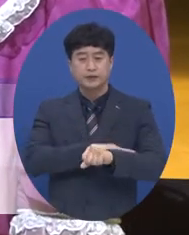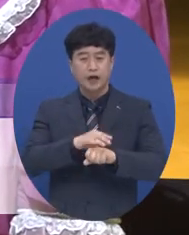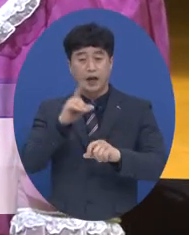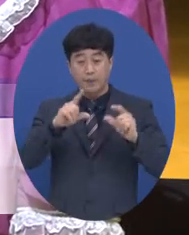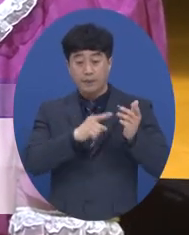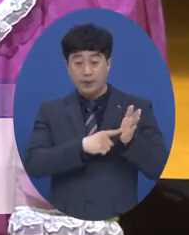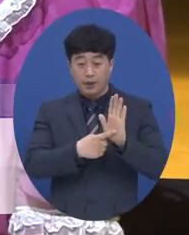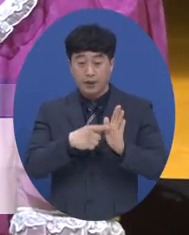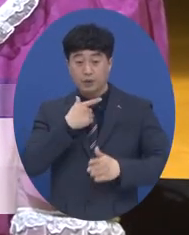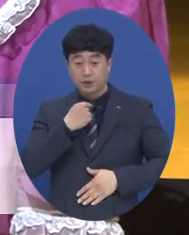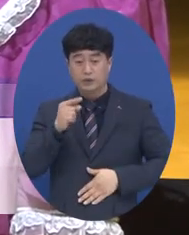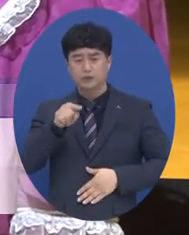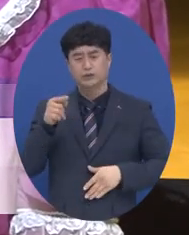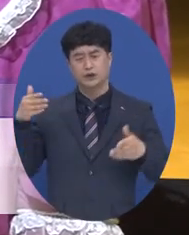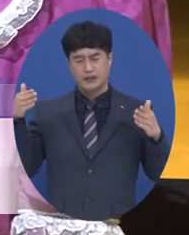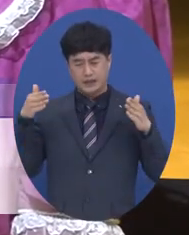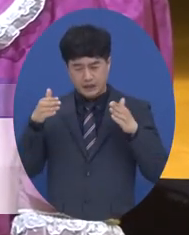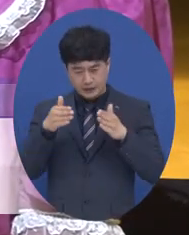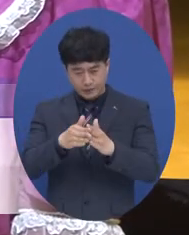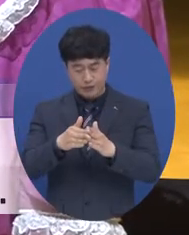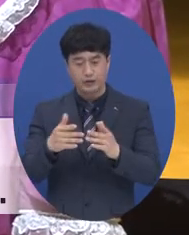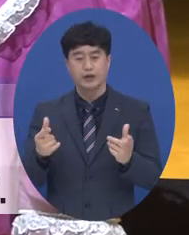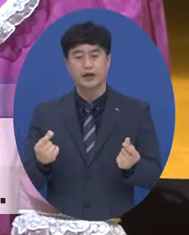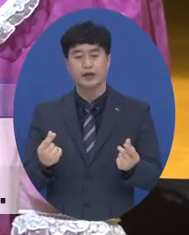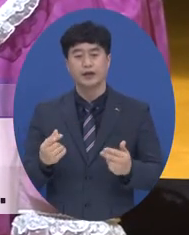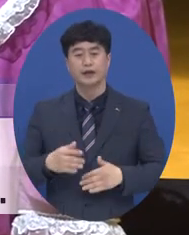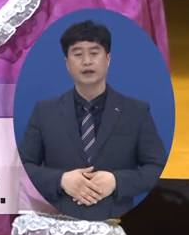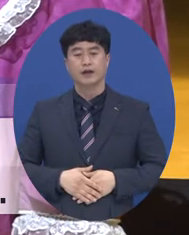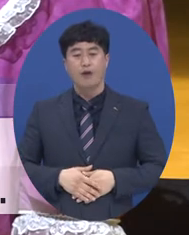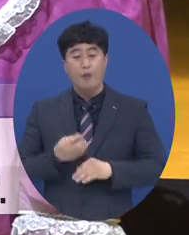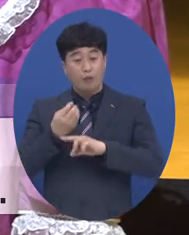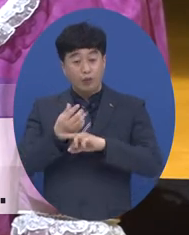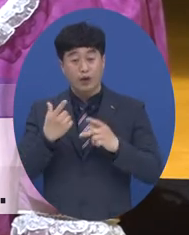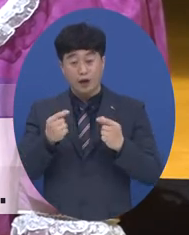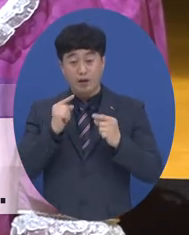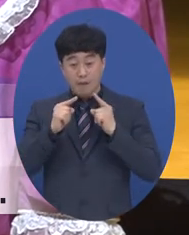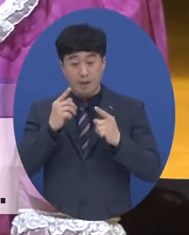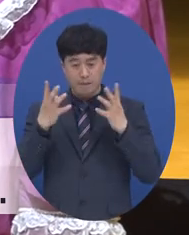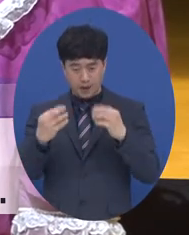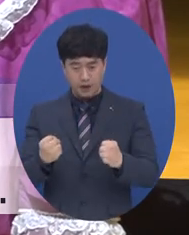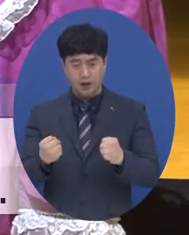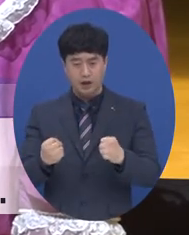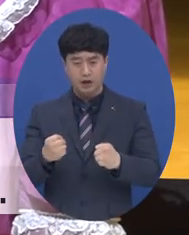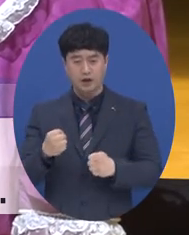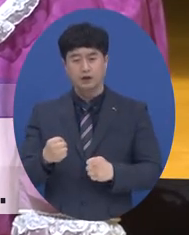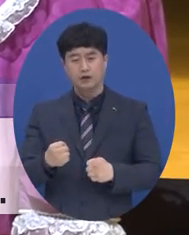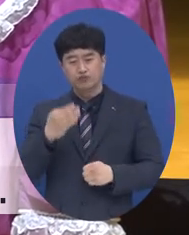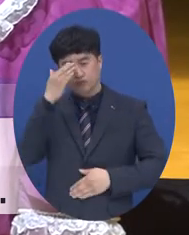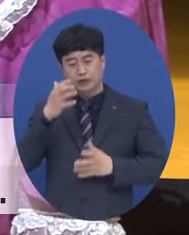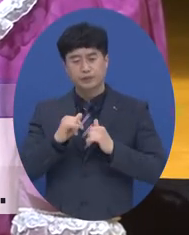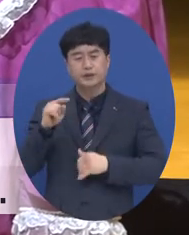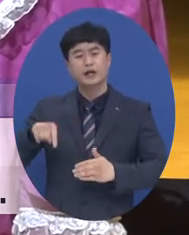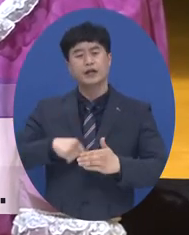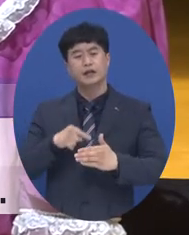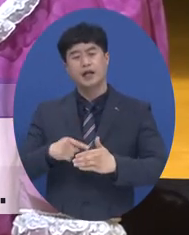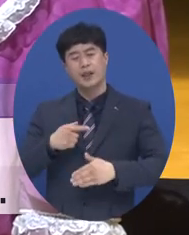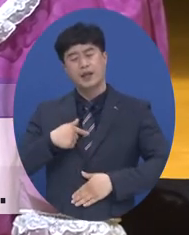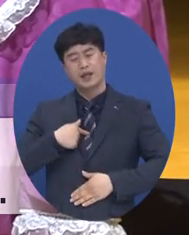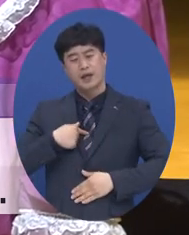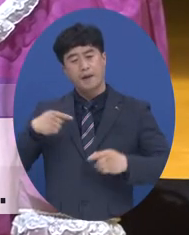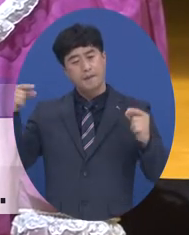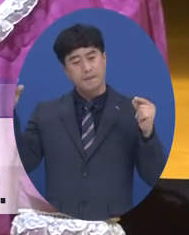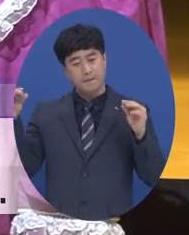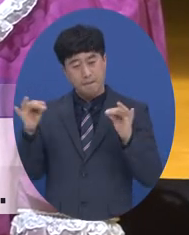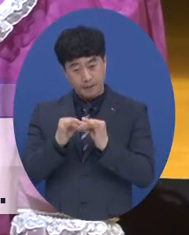싶어서 거기에 집중을 했던 것 같습니다. 보석 같은 대사들이 많은데 그 안에서